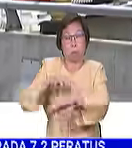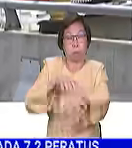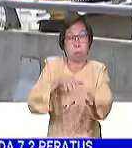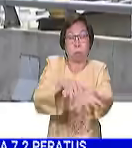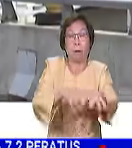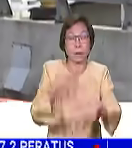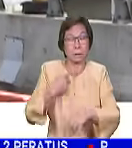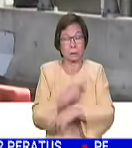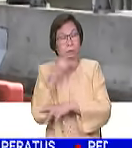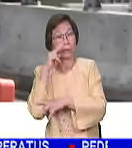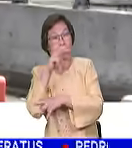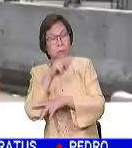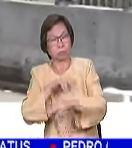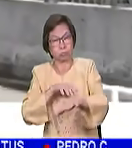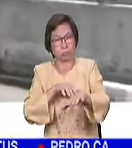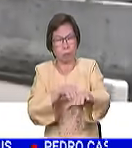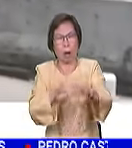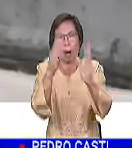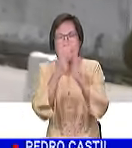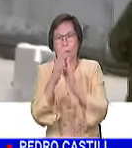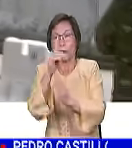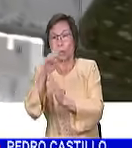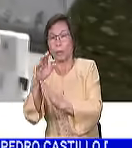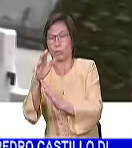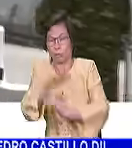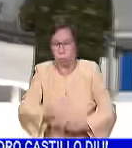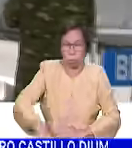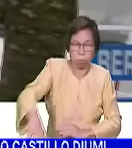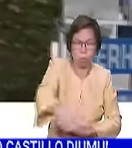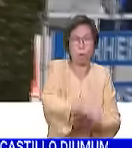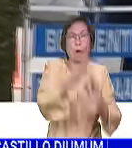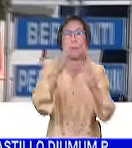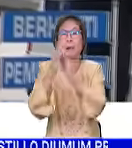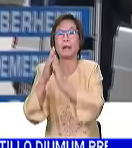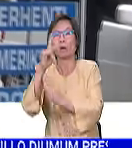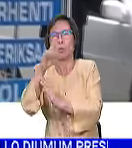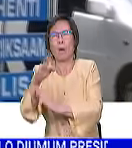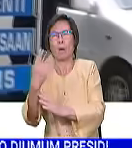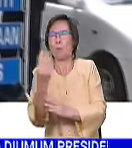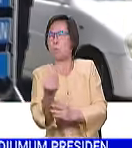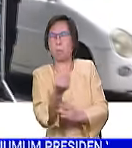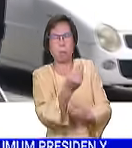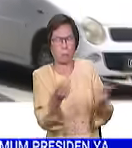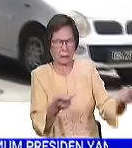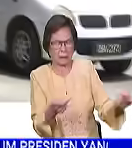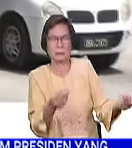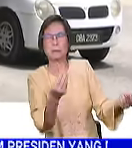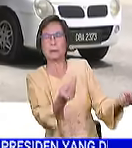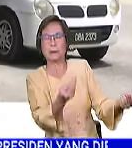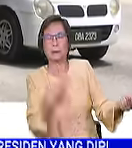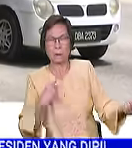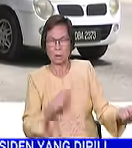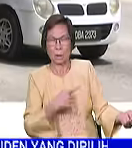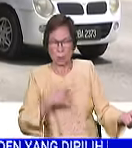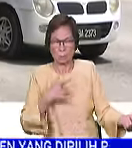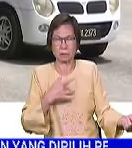kalau kita saksikan hari ini di sekitar Bandar Kota Baru ini sendiri sangat kurang kenderaan yang bergerak di jalan raya. Jadi kita